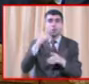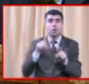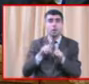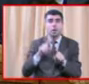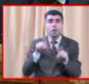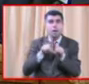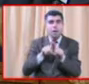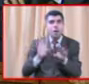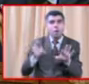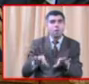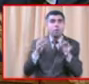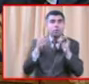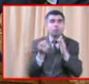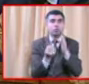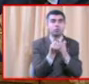وتهم